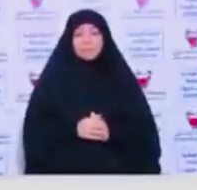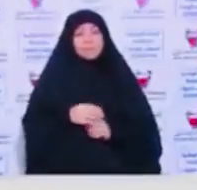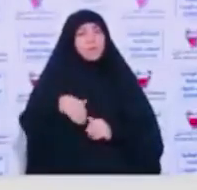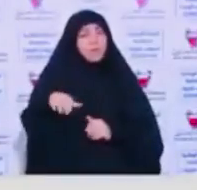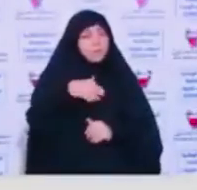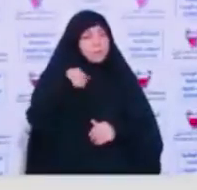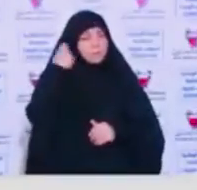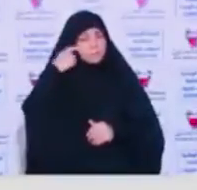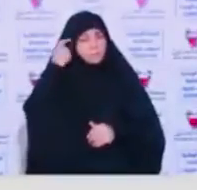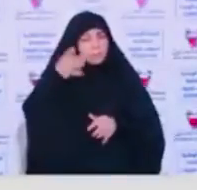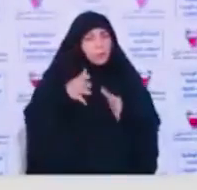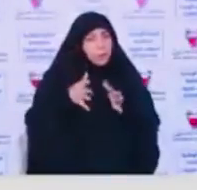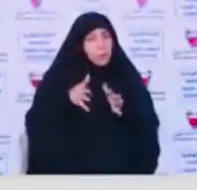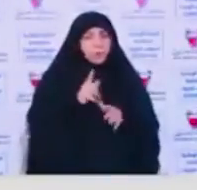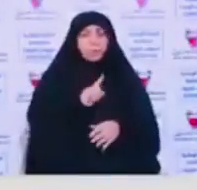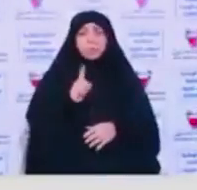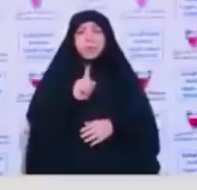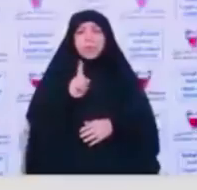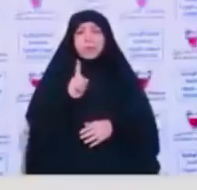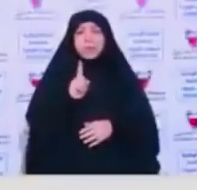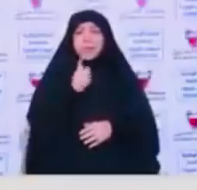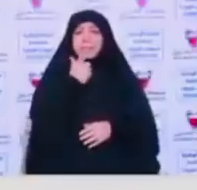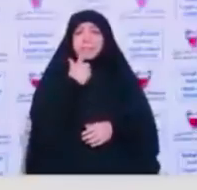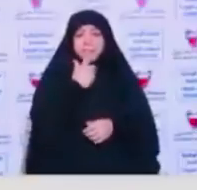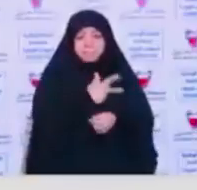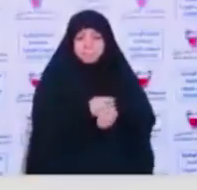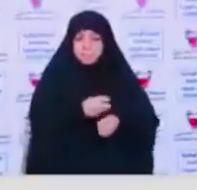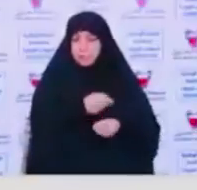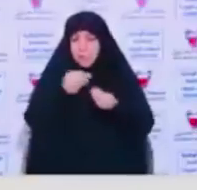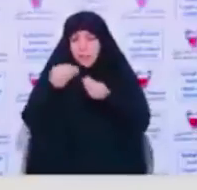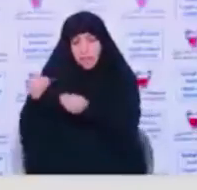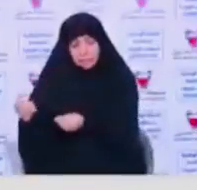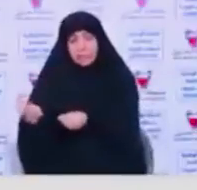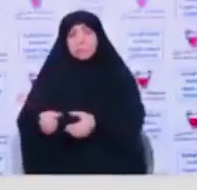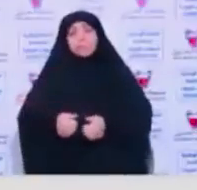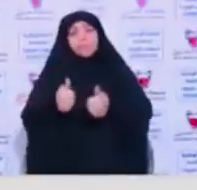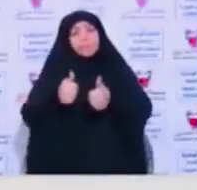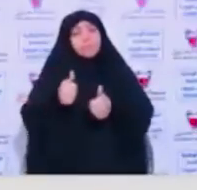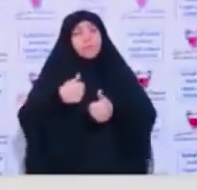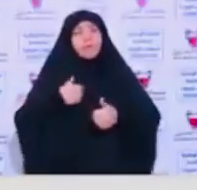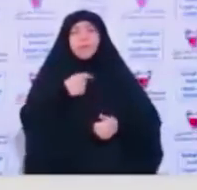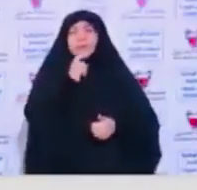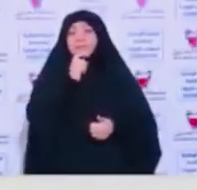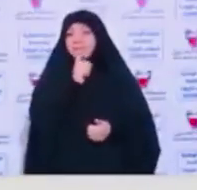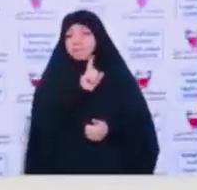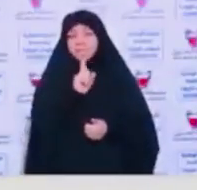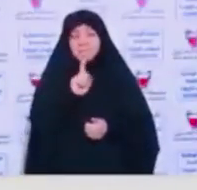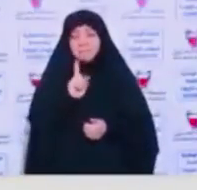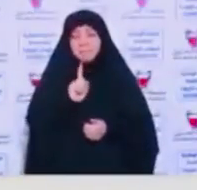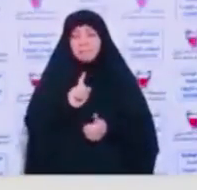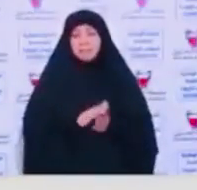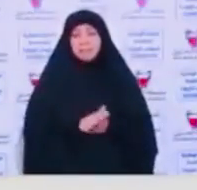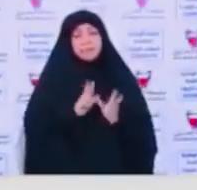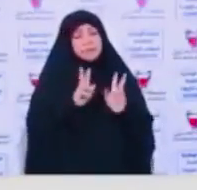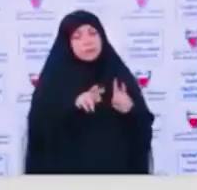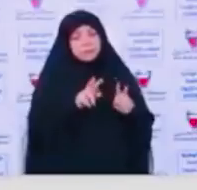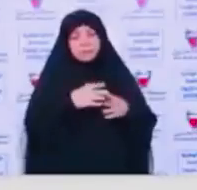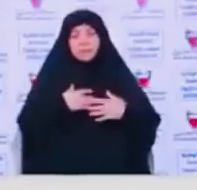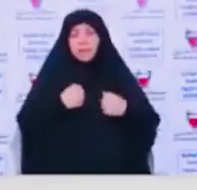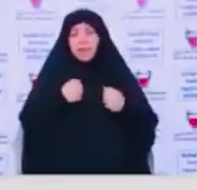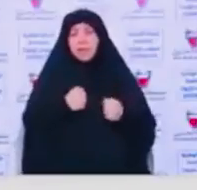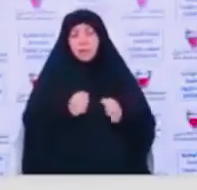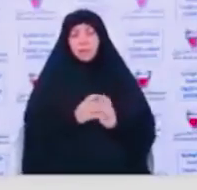بأن مساعدتكم للآخرين احنا ايش قلنا فيه بركة، ما بتقلل من نسبة المناعة اللي عندكم، بل بالعكس راح